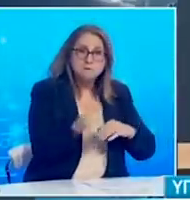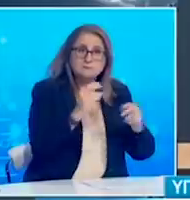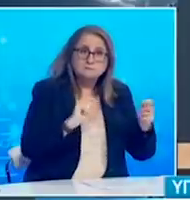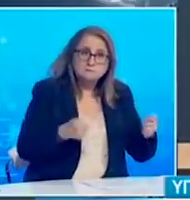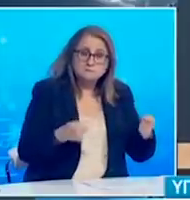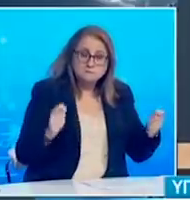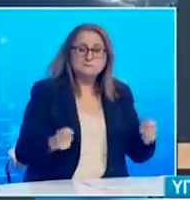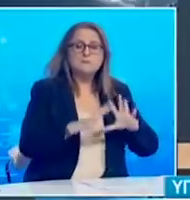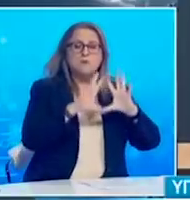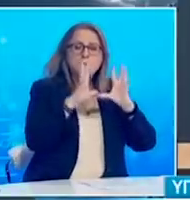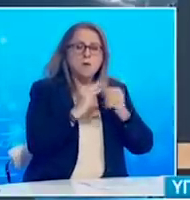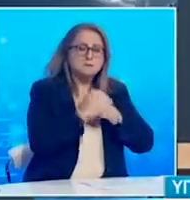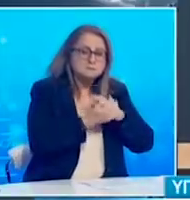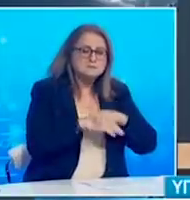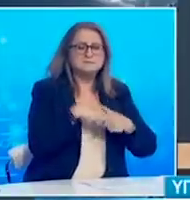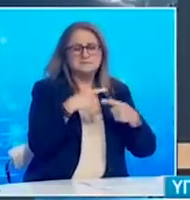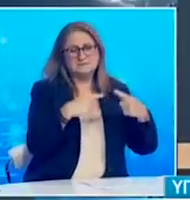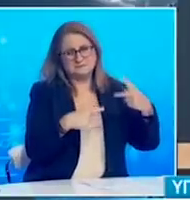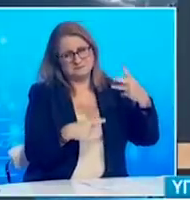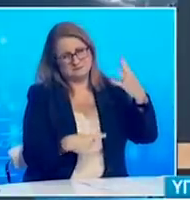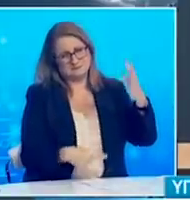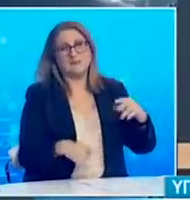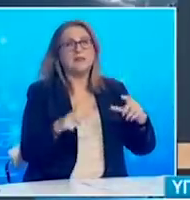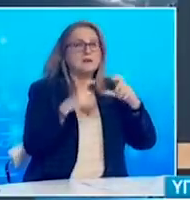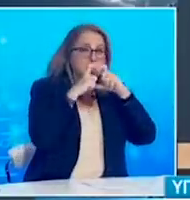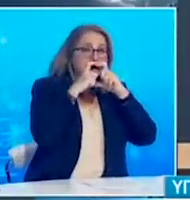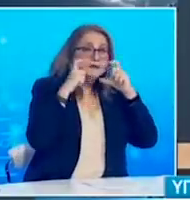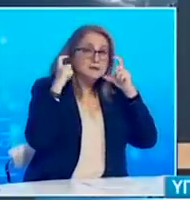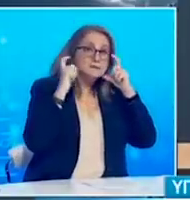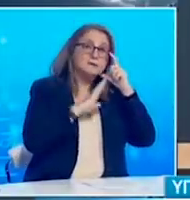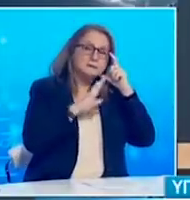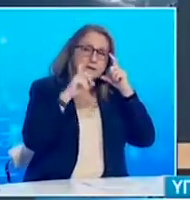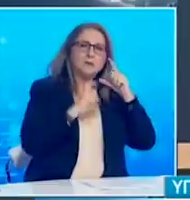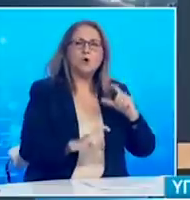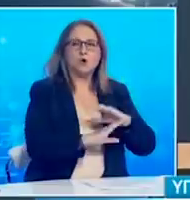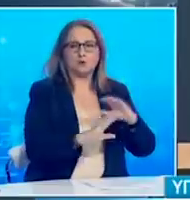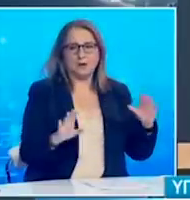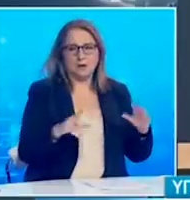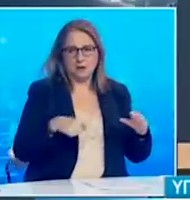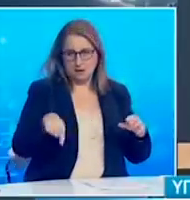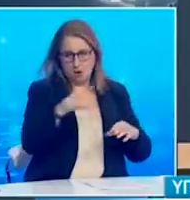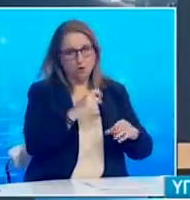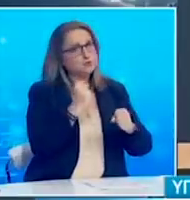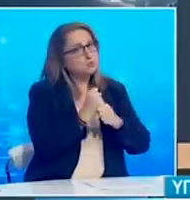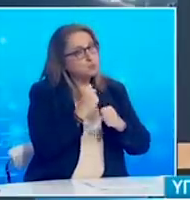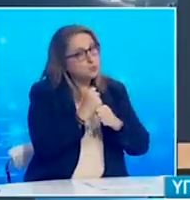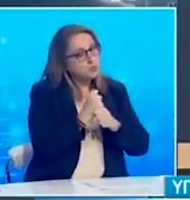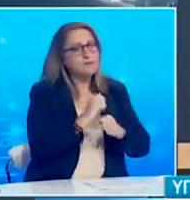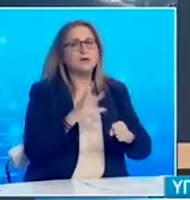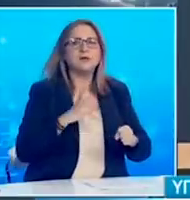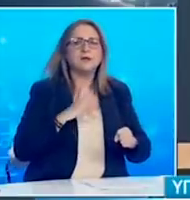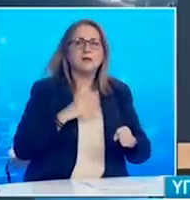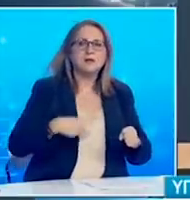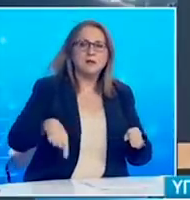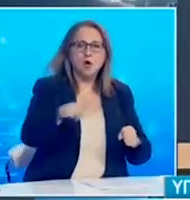κανόνων υγιεινής. Όσον αφορά στη χρήση μάσκας, υπενθυμίζεται ότι η χρήση της είναι υποχρεωτική τόσο για τους εργαζόμενους, όσο και για το κοινό